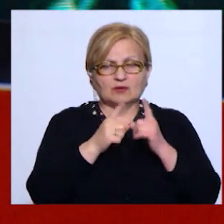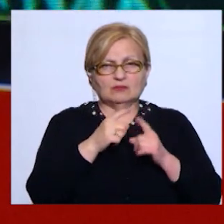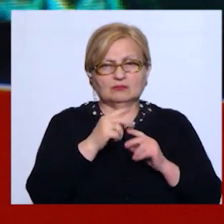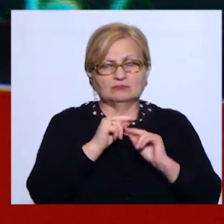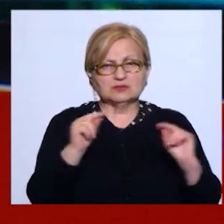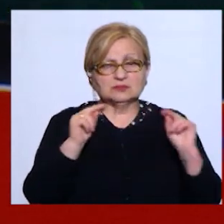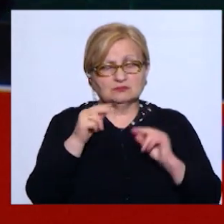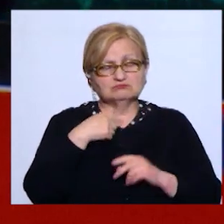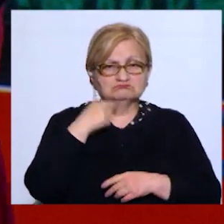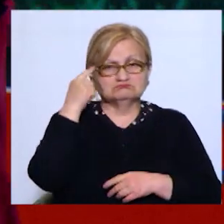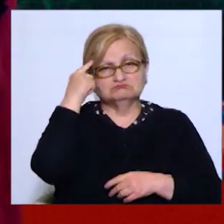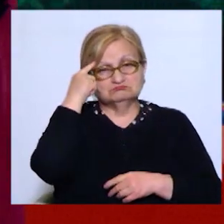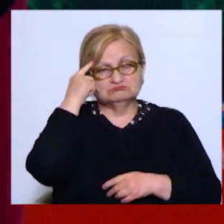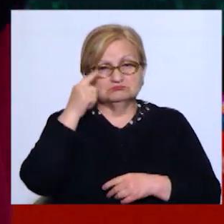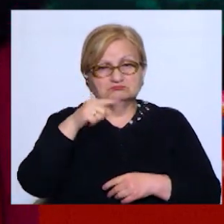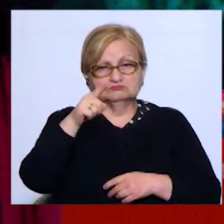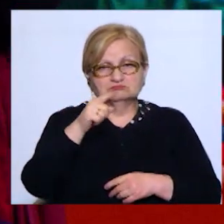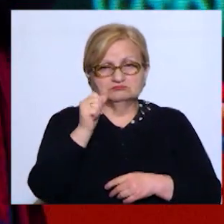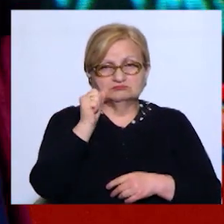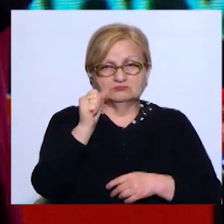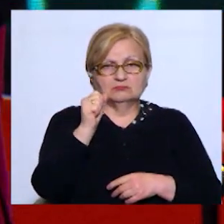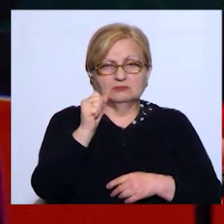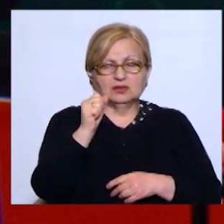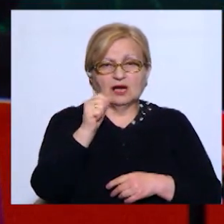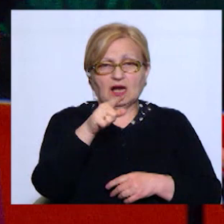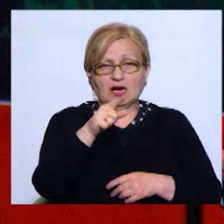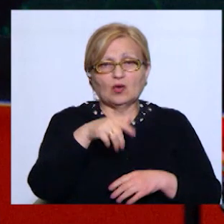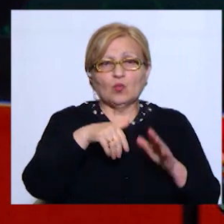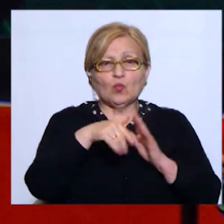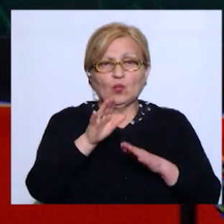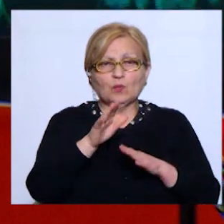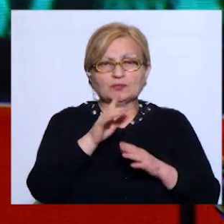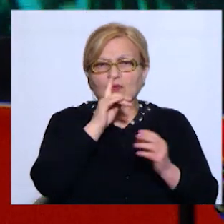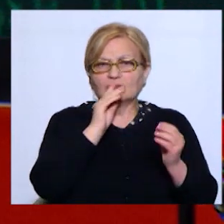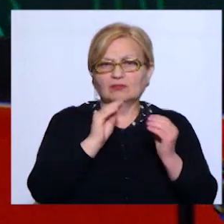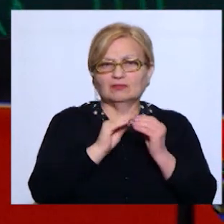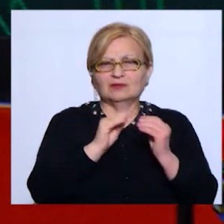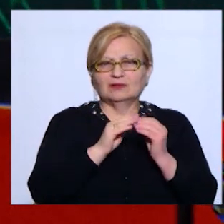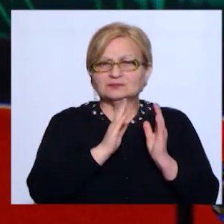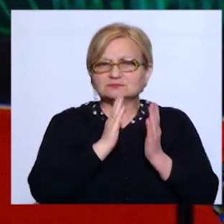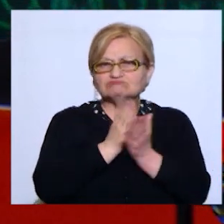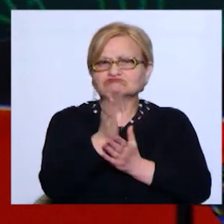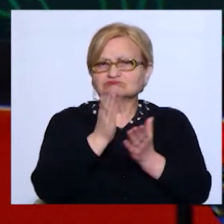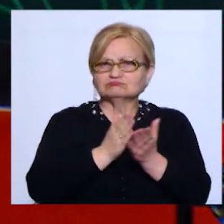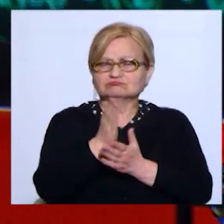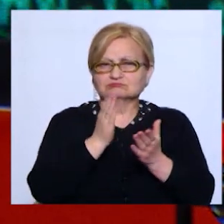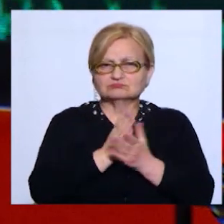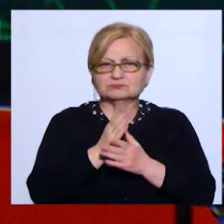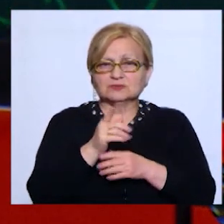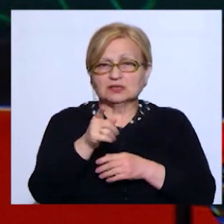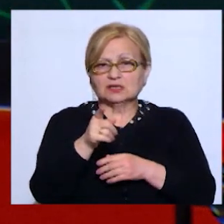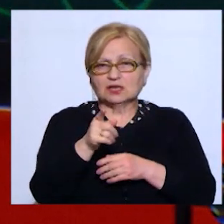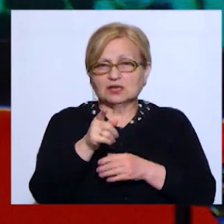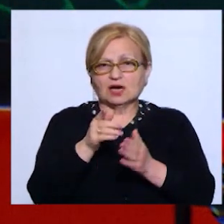მწვრთნელმა, ნახეთ, აი ამ მოთამაშე მეტად სტაბილური მოთამაშია სიტყვაზე, ხო? ანუ მიუხედავად იმისა, რომ ერთხელ ამაზე მაქსიმუმი